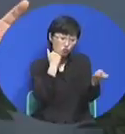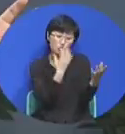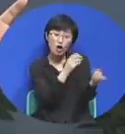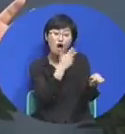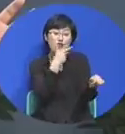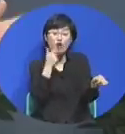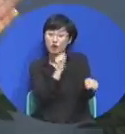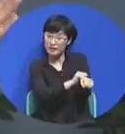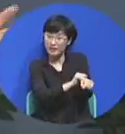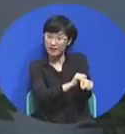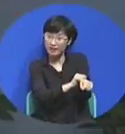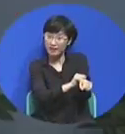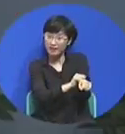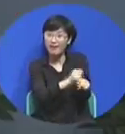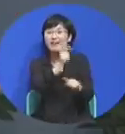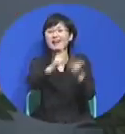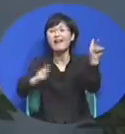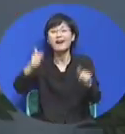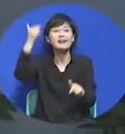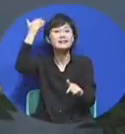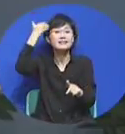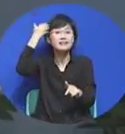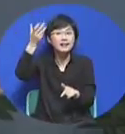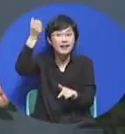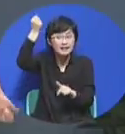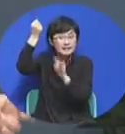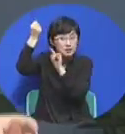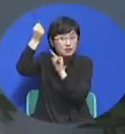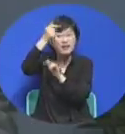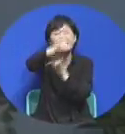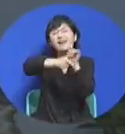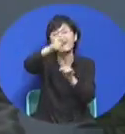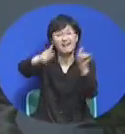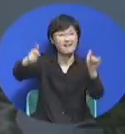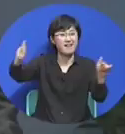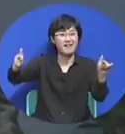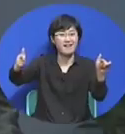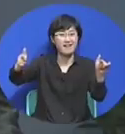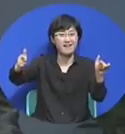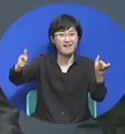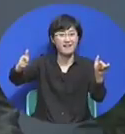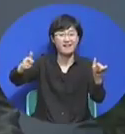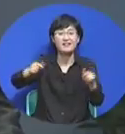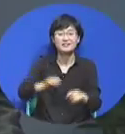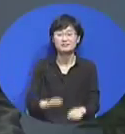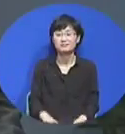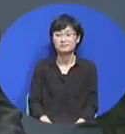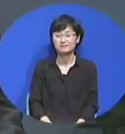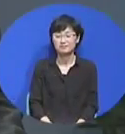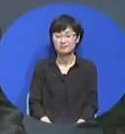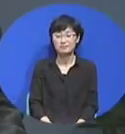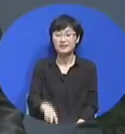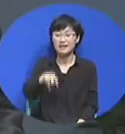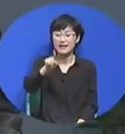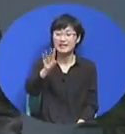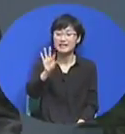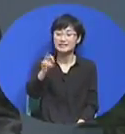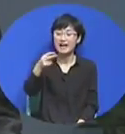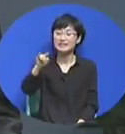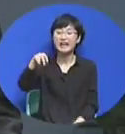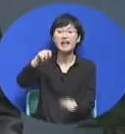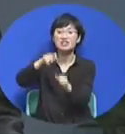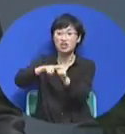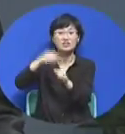이렇게 합니다. 그게 맞는 거예요. 그게 상대적 지식입니다. Some people are good at math, some people are better in English, and that's relative knowledge. That's how it ought to be. 그러나